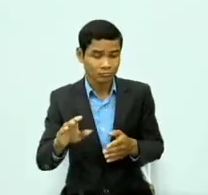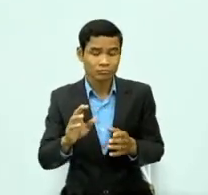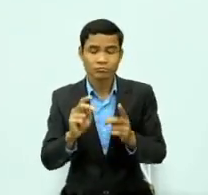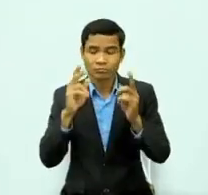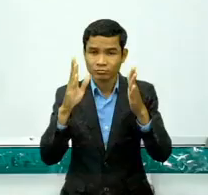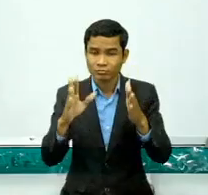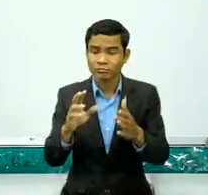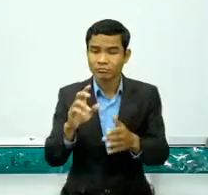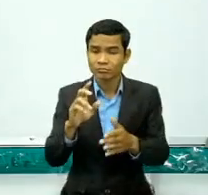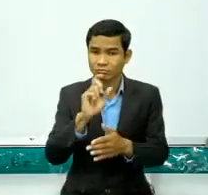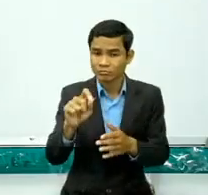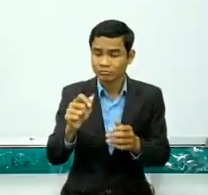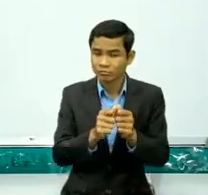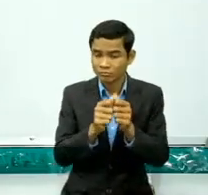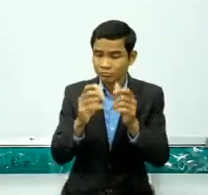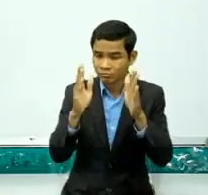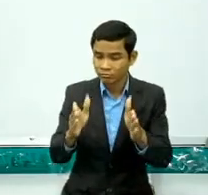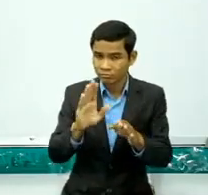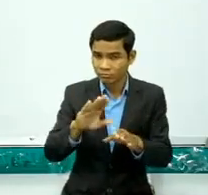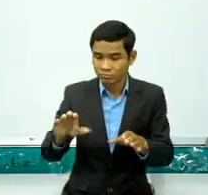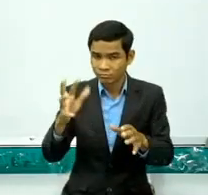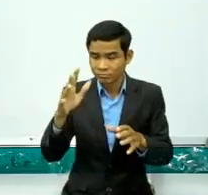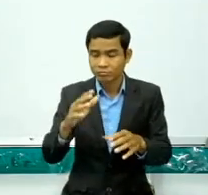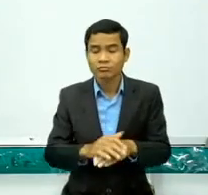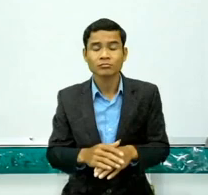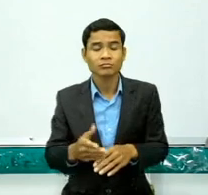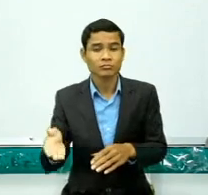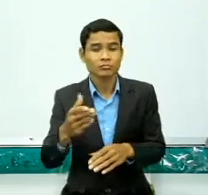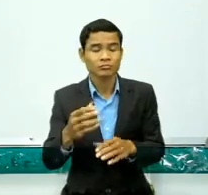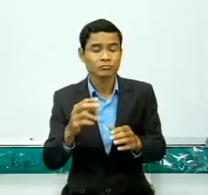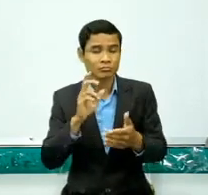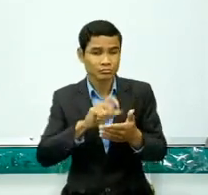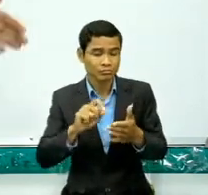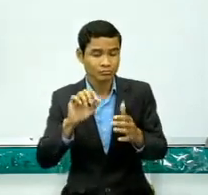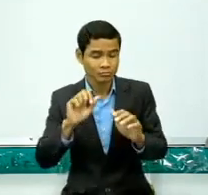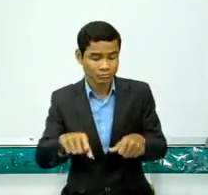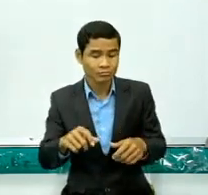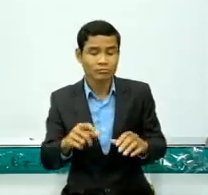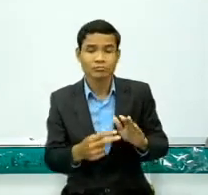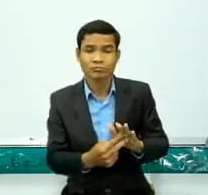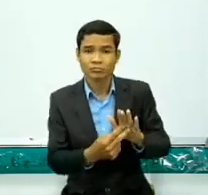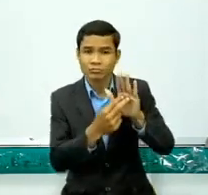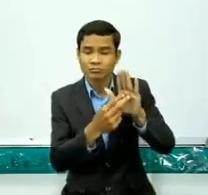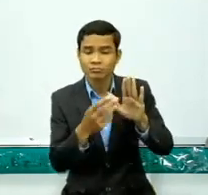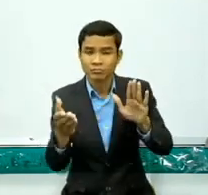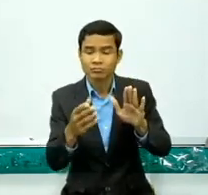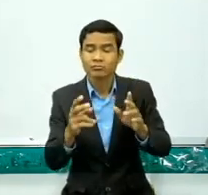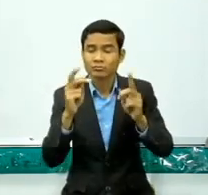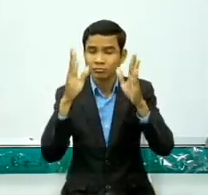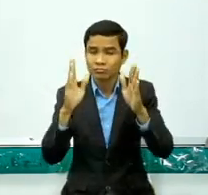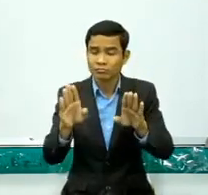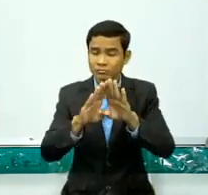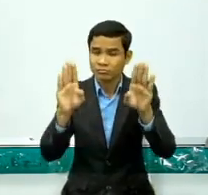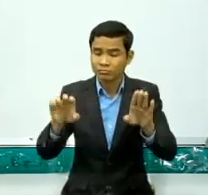ត់ចូលរួមសរសេរជាមួយកូនទេអញ្ចឹងកូនសរសេរហើយលើកបង្ហាញអ្នកគ្រូហើយចាំផ្ទៀងផ្ទាត់ជាមួយអ្នកគ្រូនៅលើក្តារខៀ